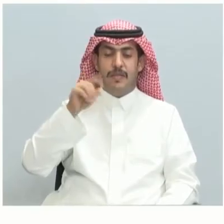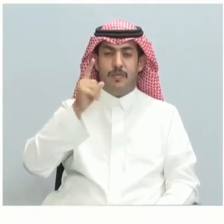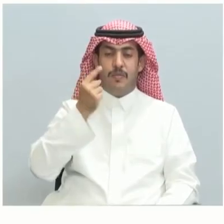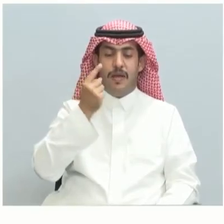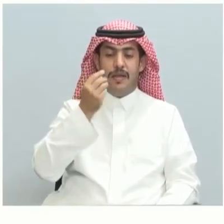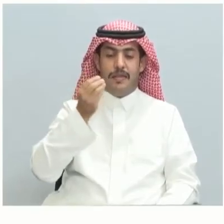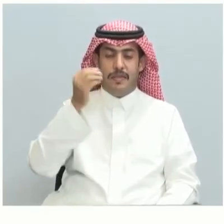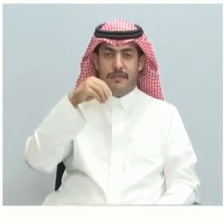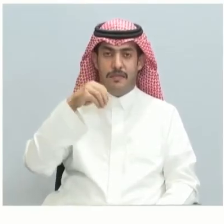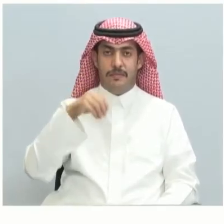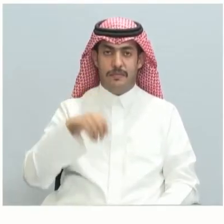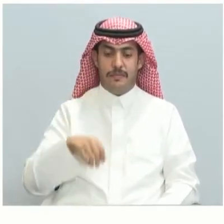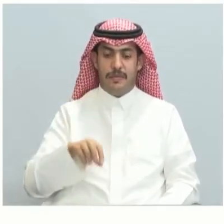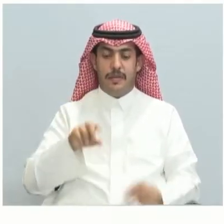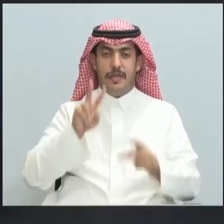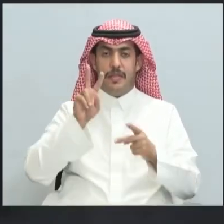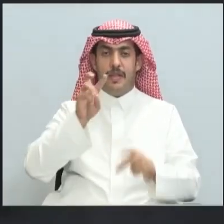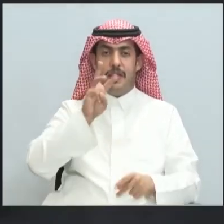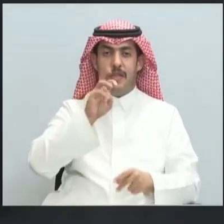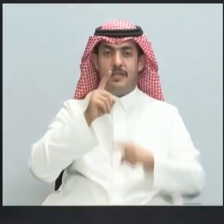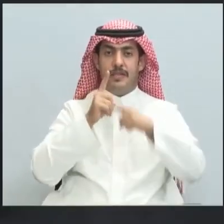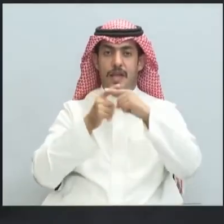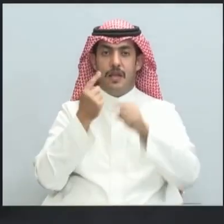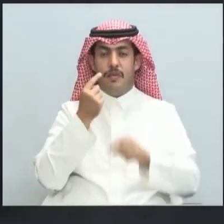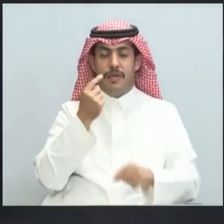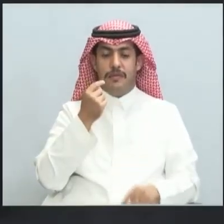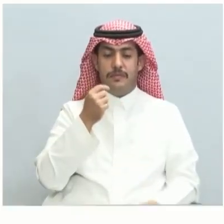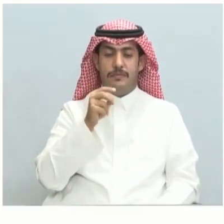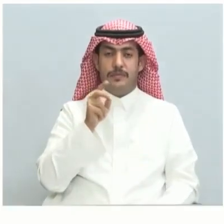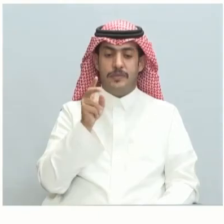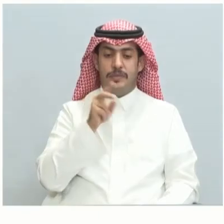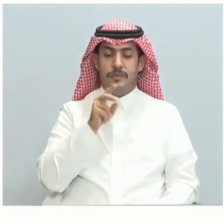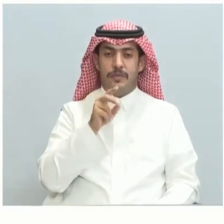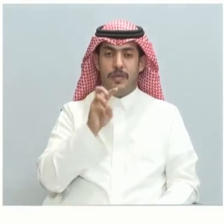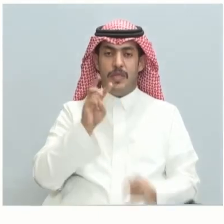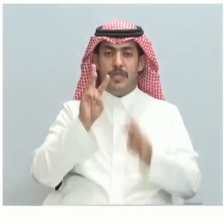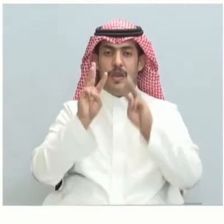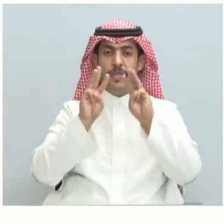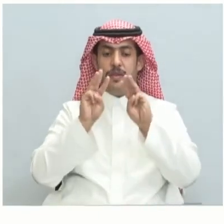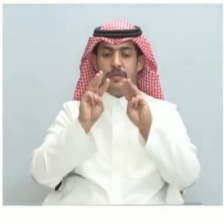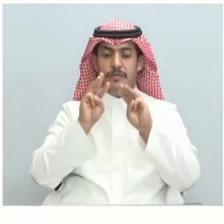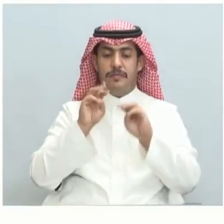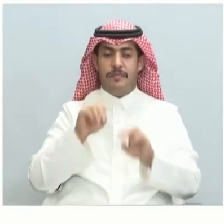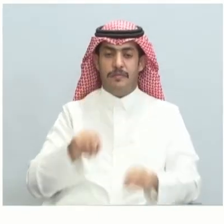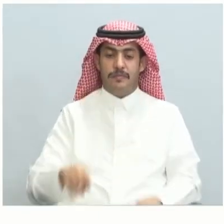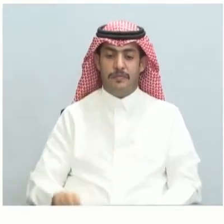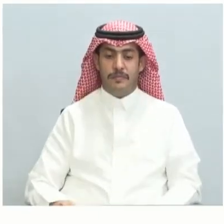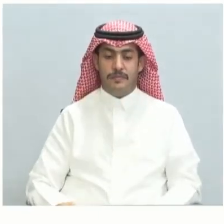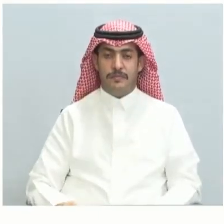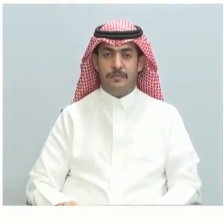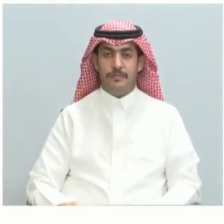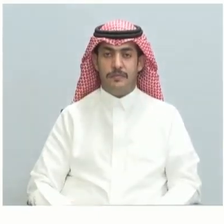في البسط واحد 32 + 1 = 33 اذا نكتب هنا ثلاثه